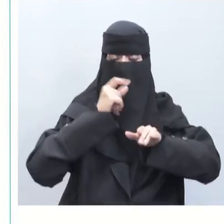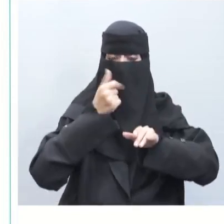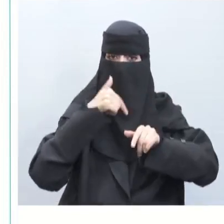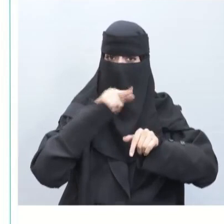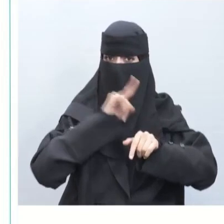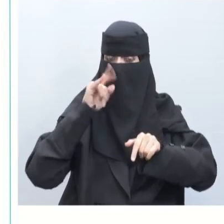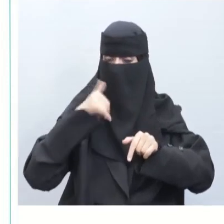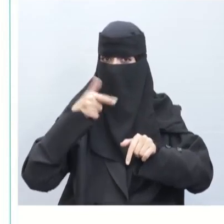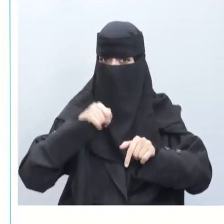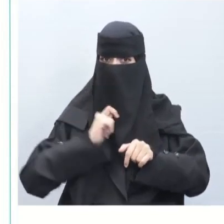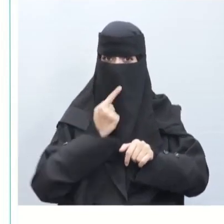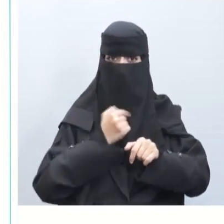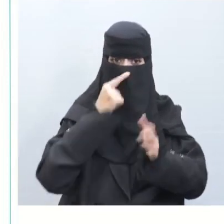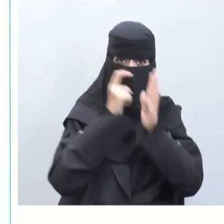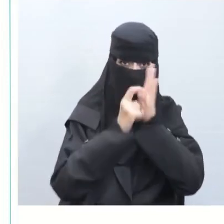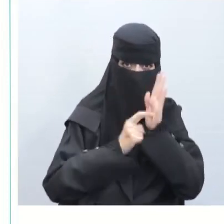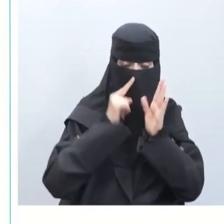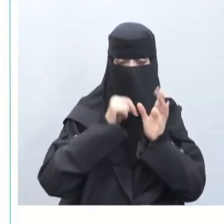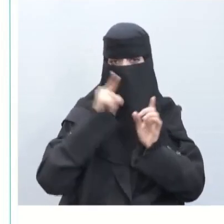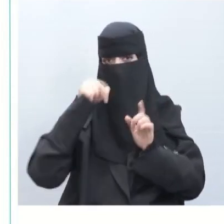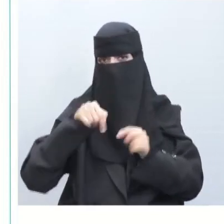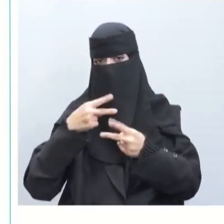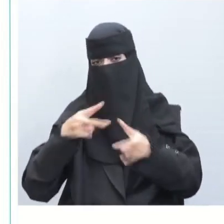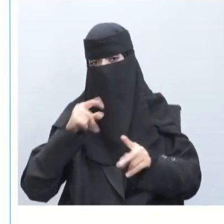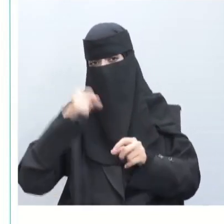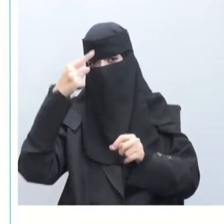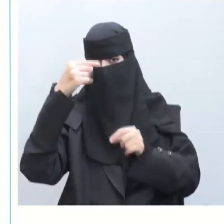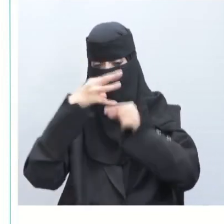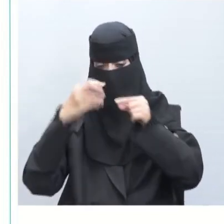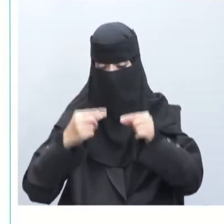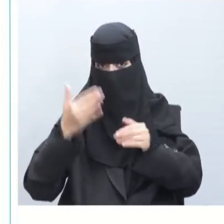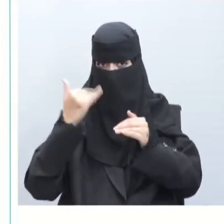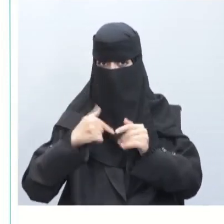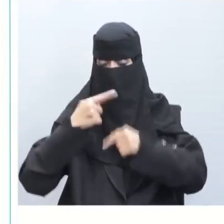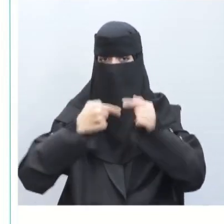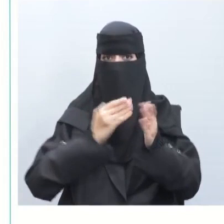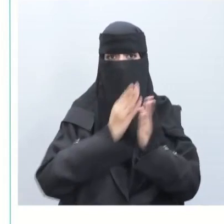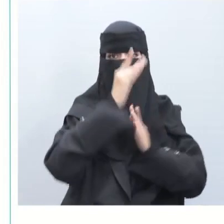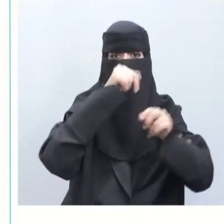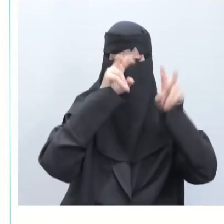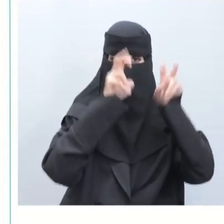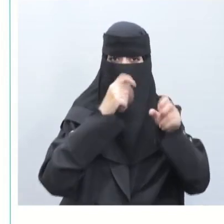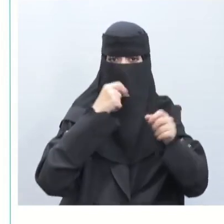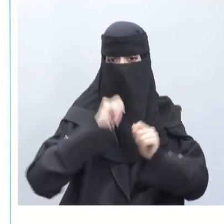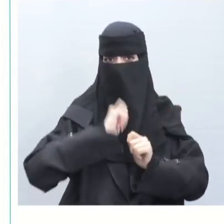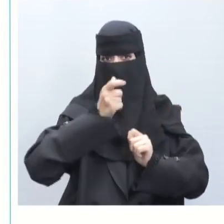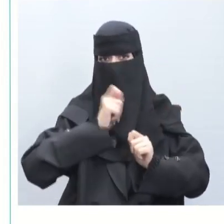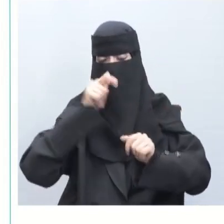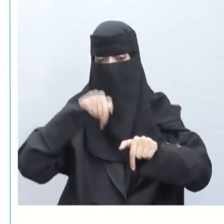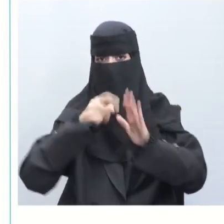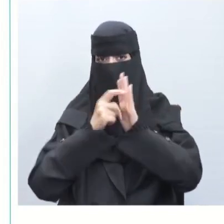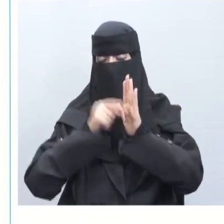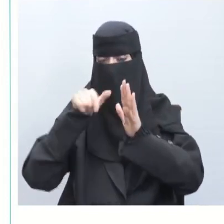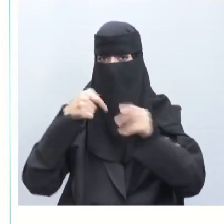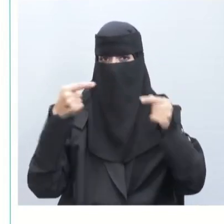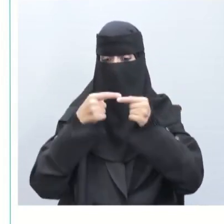وليست مطلبا قانونيا فيكون القبول بخيارات اقل تكلفه واقل استدامه للحد من النفقات على العناصر